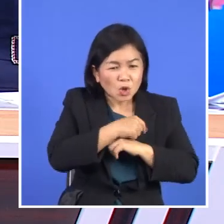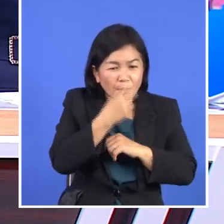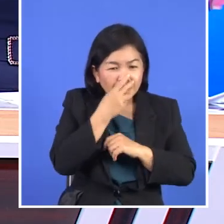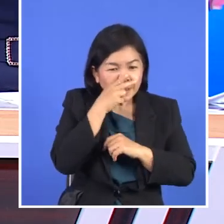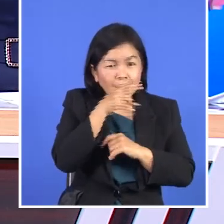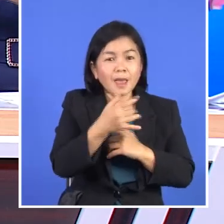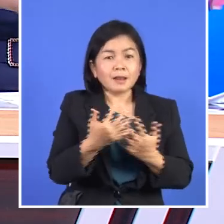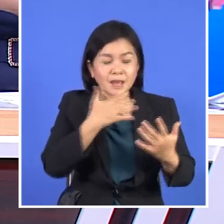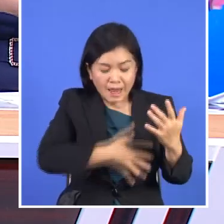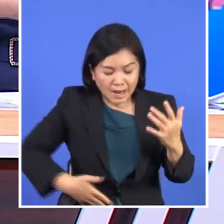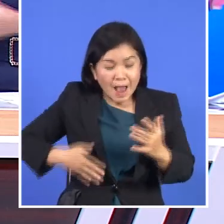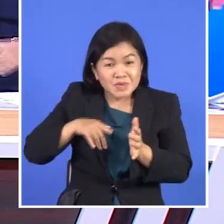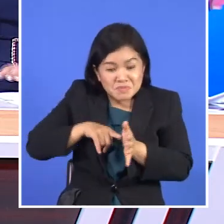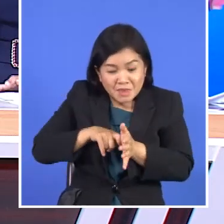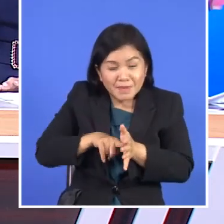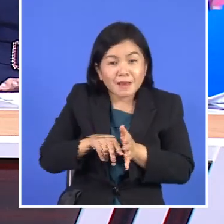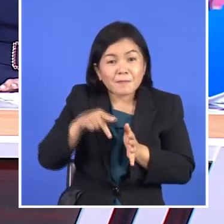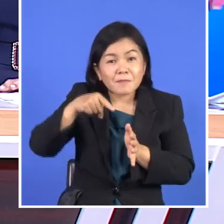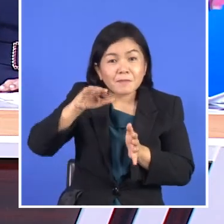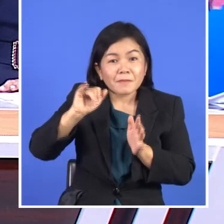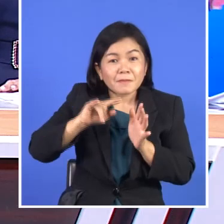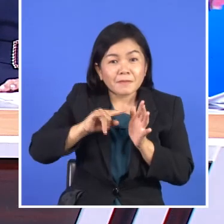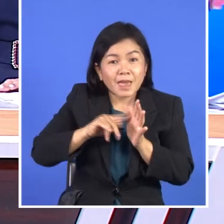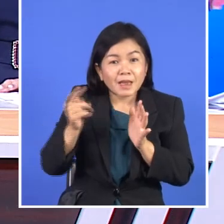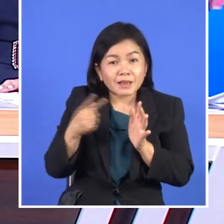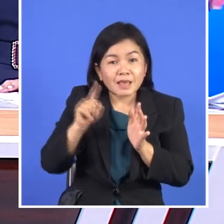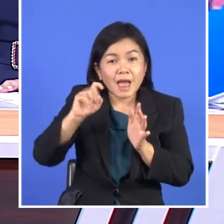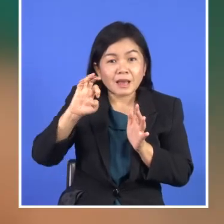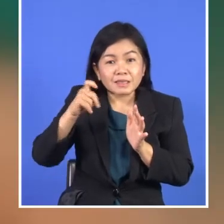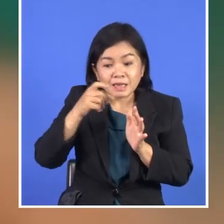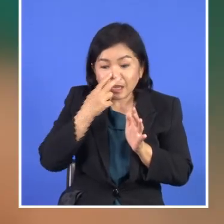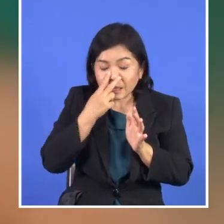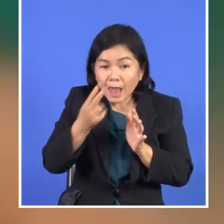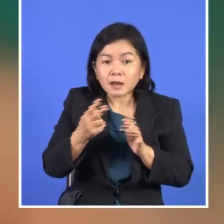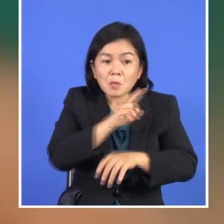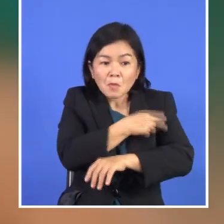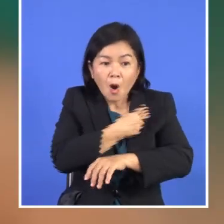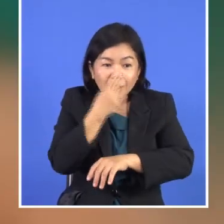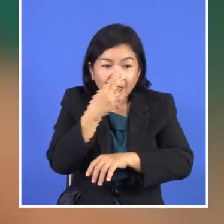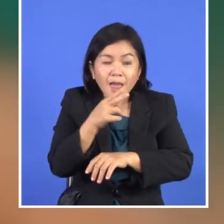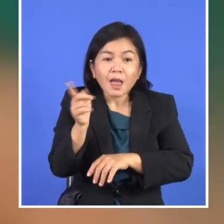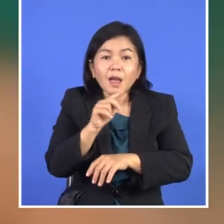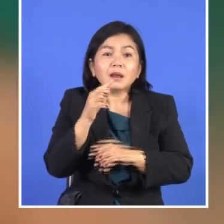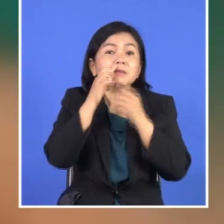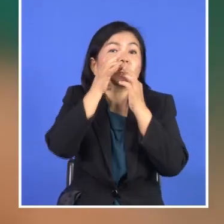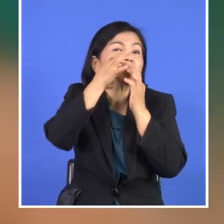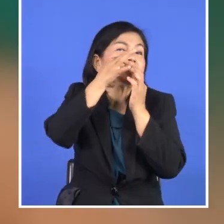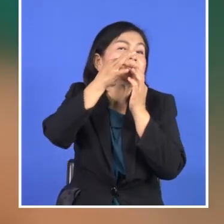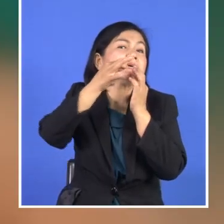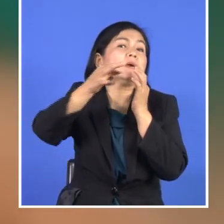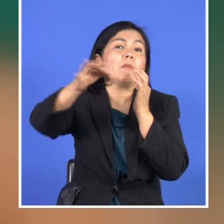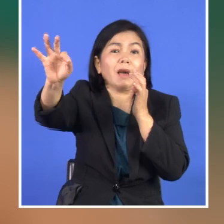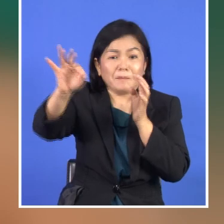ไรบางอย่างออกจากร่างกายนะคะคุณหมอเขาคีบให้เห็นเลยนี่คือพยาธิตัวตืดที่ออกทางจมูก คุณพระคุณเจ้